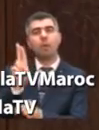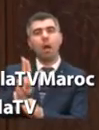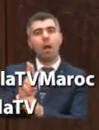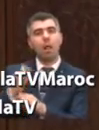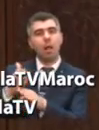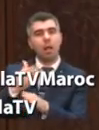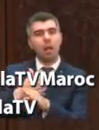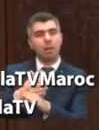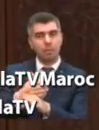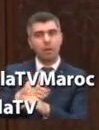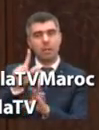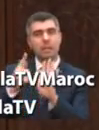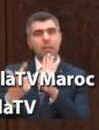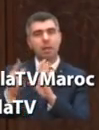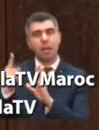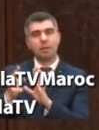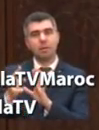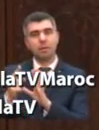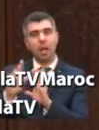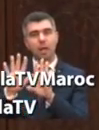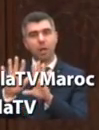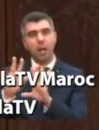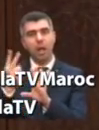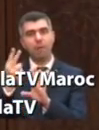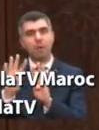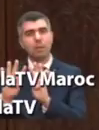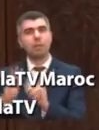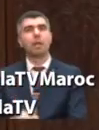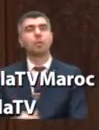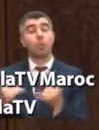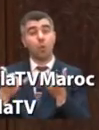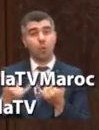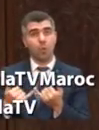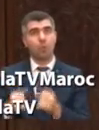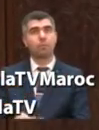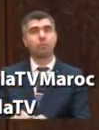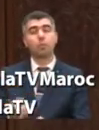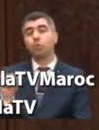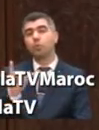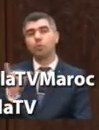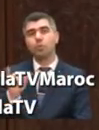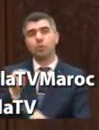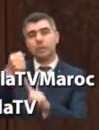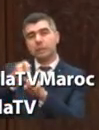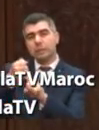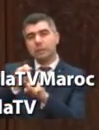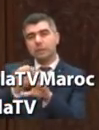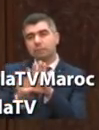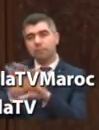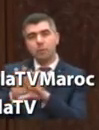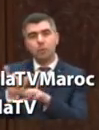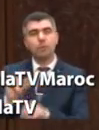17 اكتوبر 2018 لهذا اليوم بغيت نقول لكم شنو المحطات اللي مرينا منها.